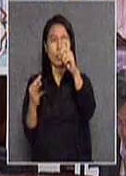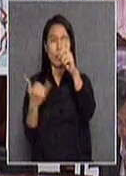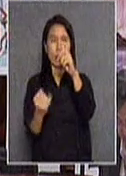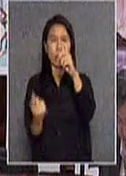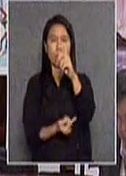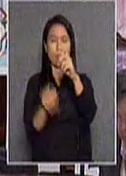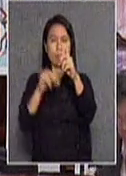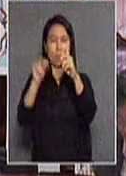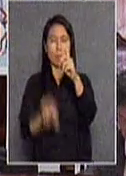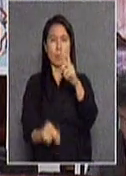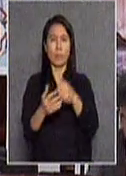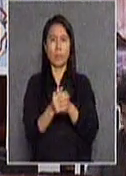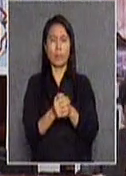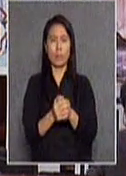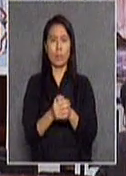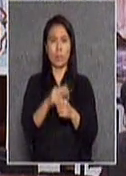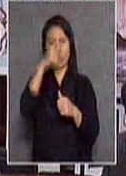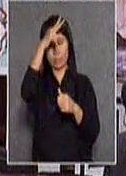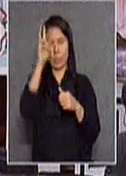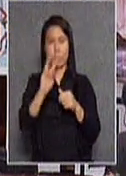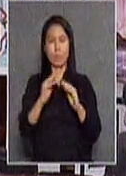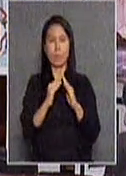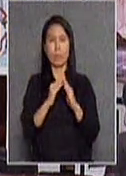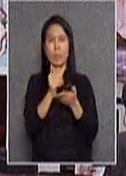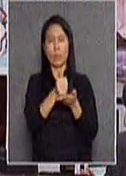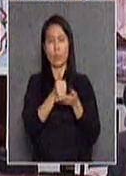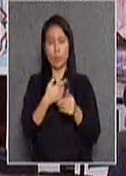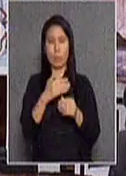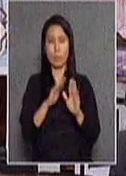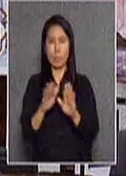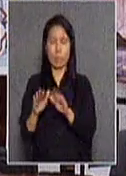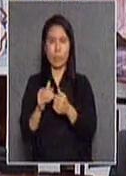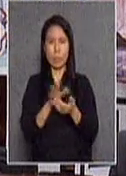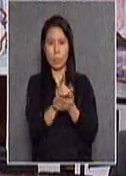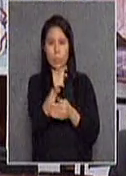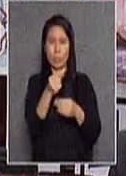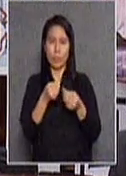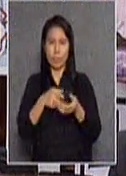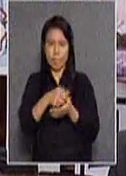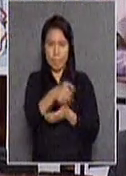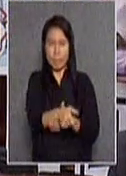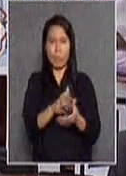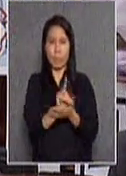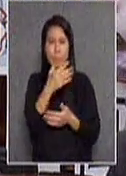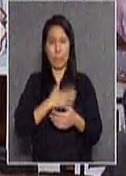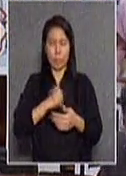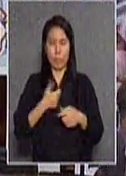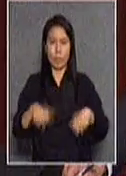9,336,700元，相當於水務署僱用服務及專業費用的全年預算開